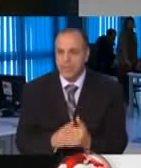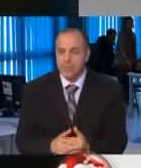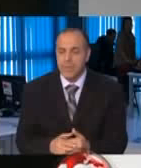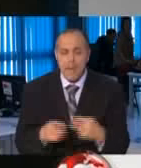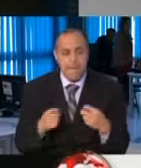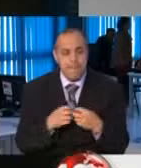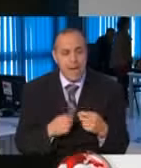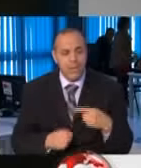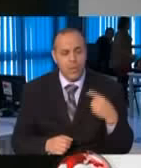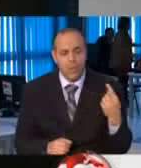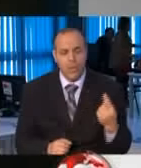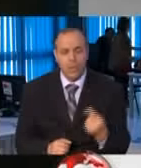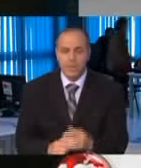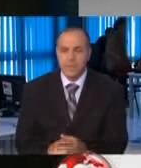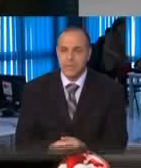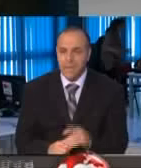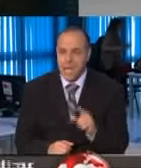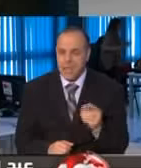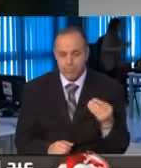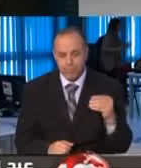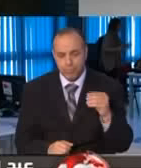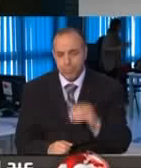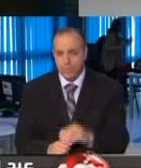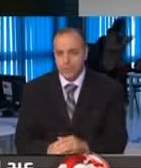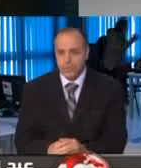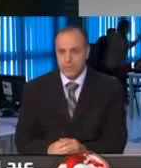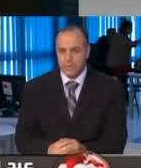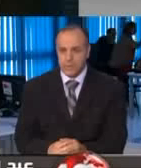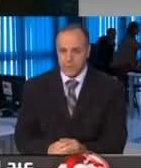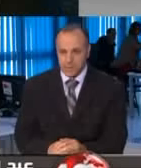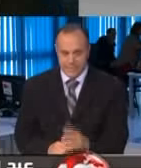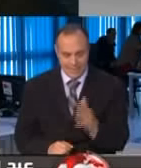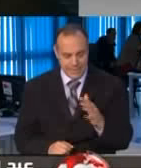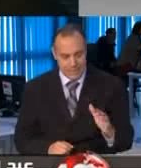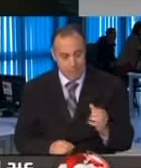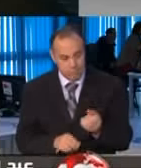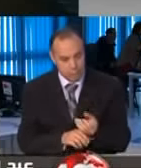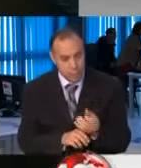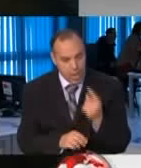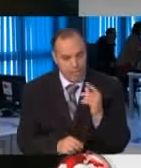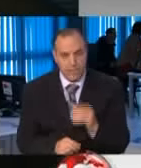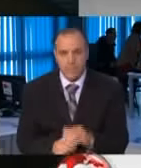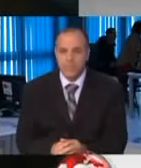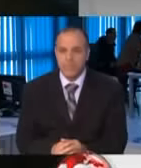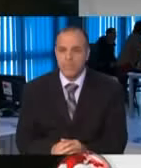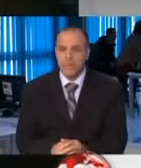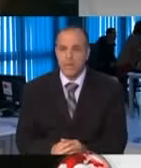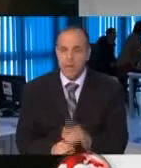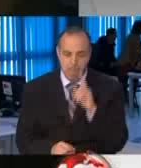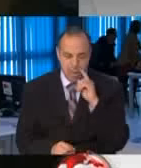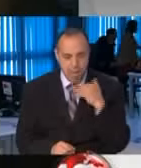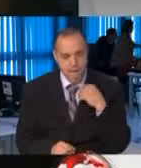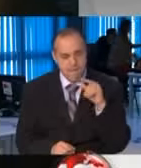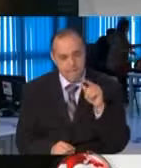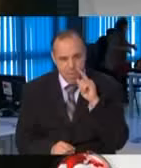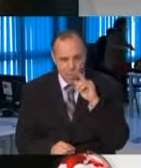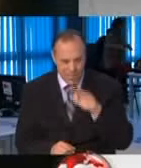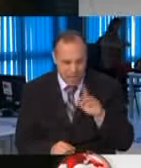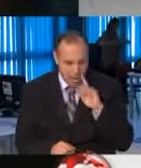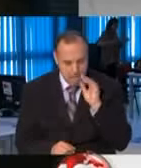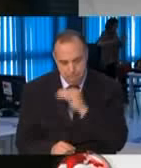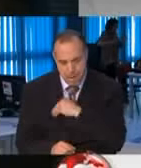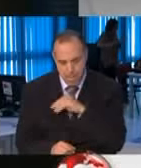معرض الكل عنده إضافة للوليد الصغير، فهمت؟ فبون جاني قال لي بابا راهو اليوم